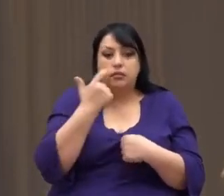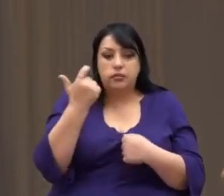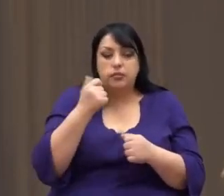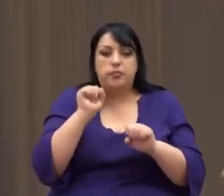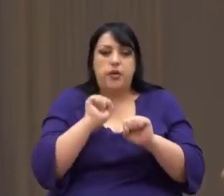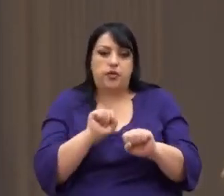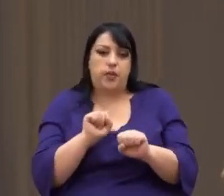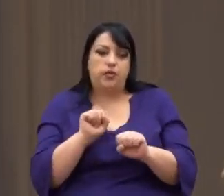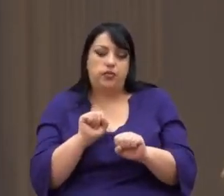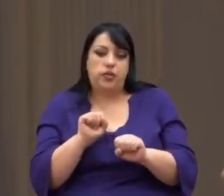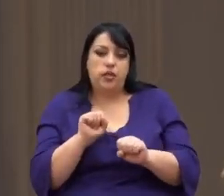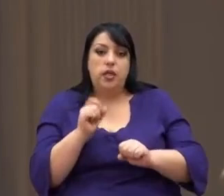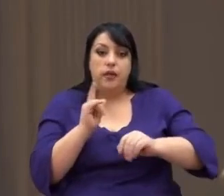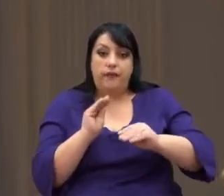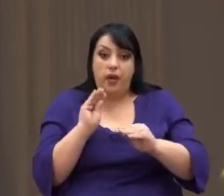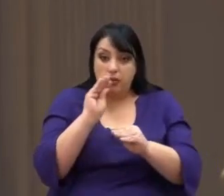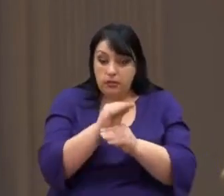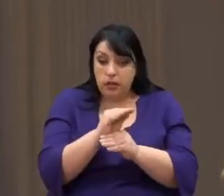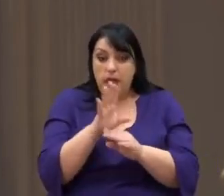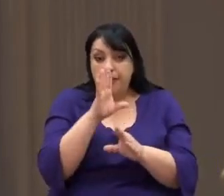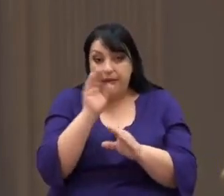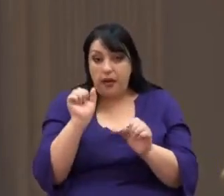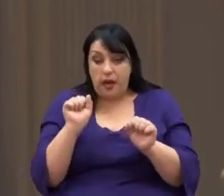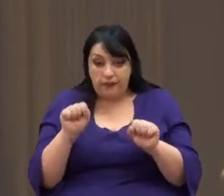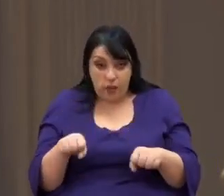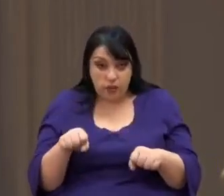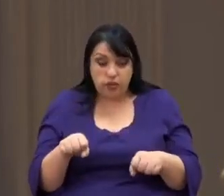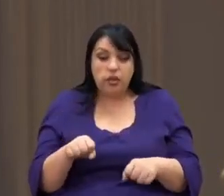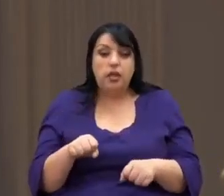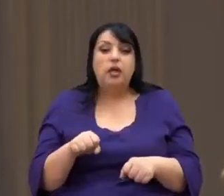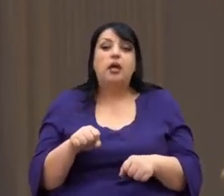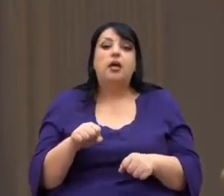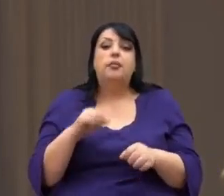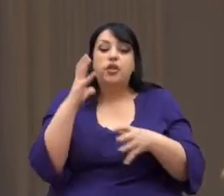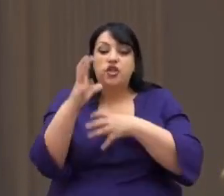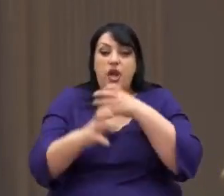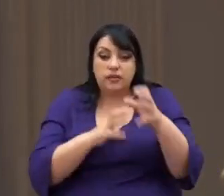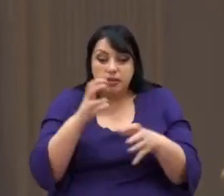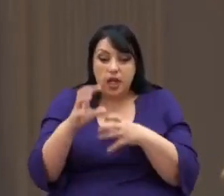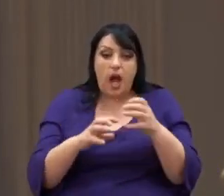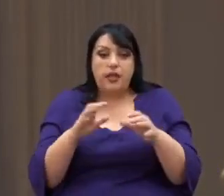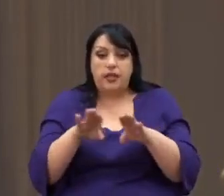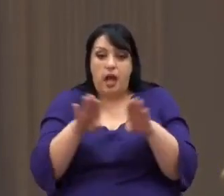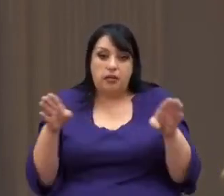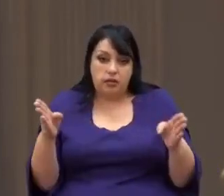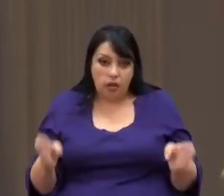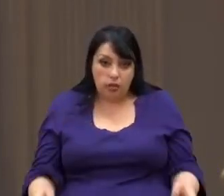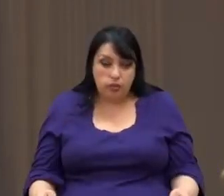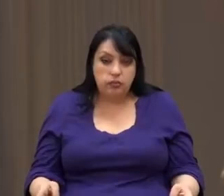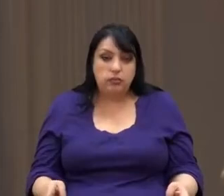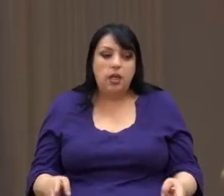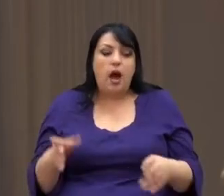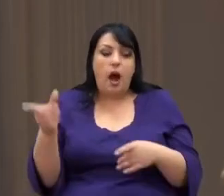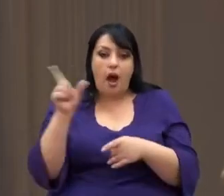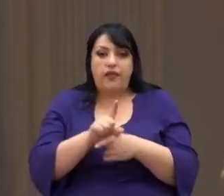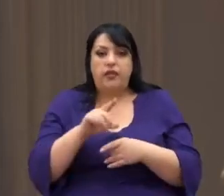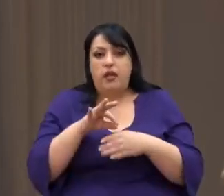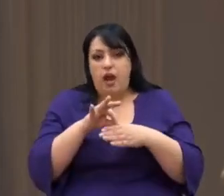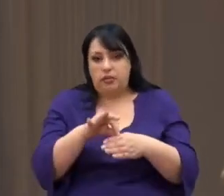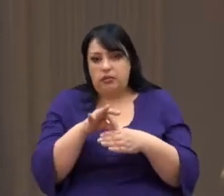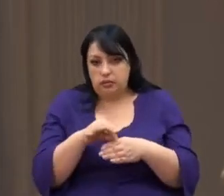պաշտպանությանը եւ հավելյալ հնարավորություն է միջազգային հարթակում առաջ տանելու